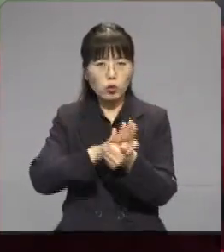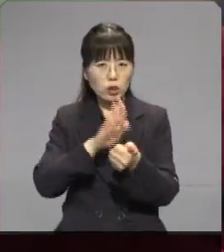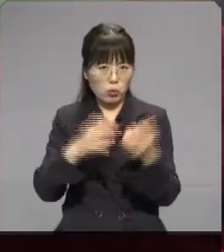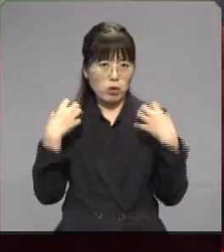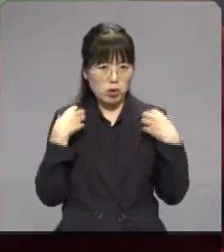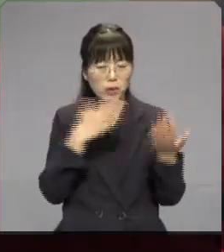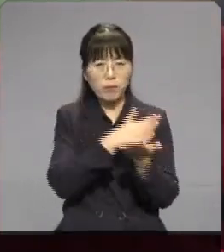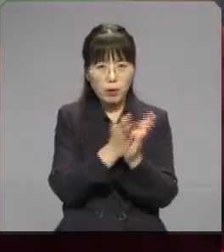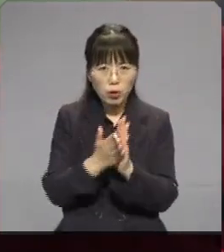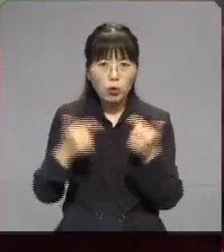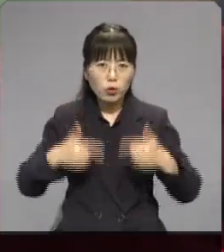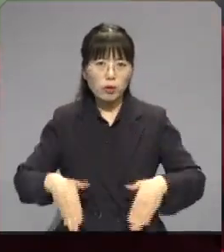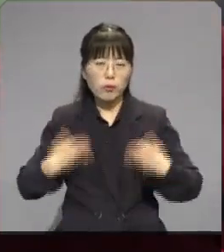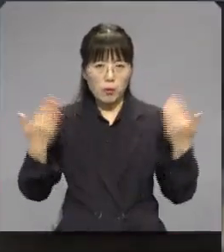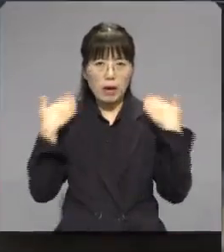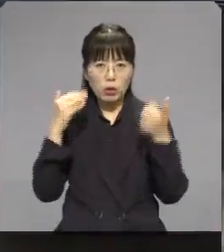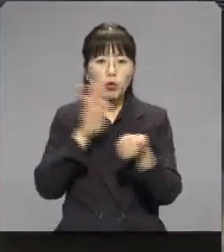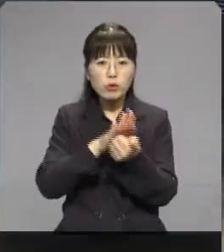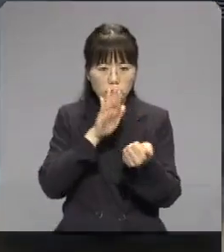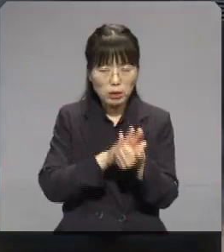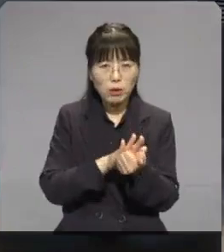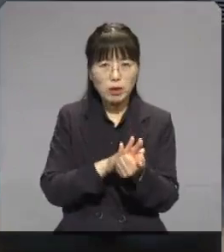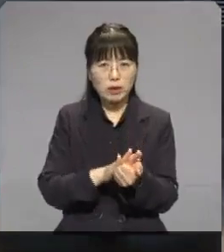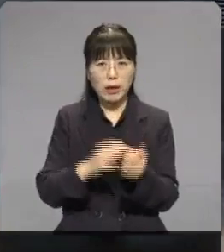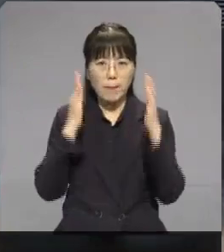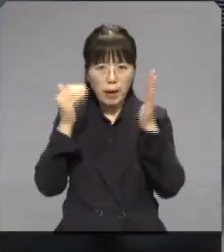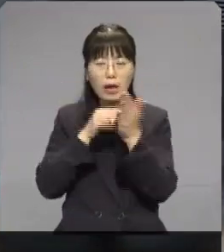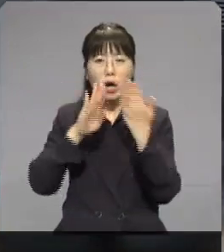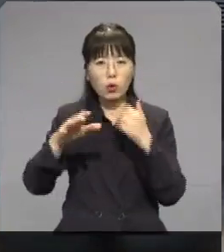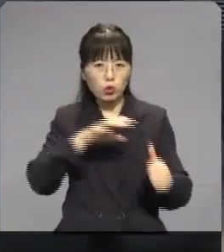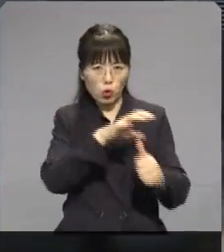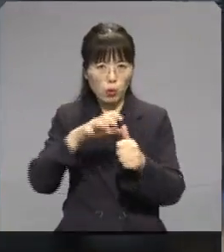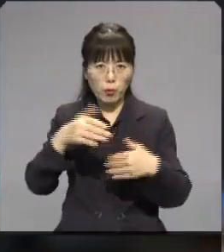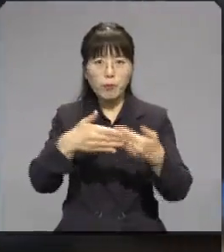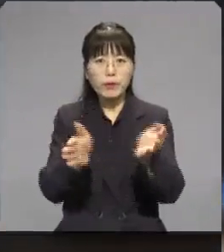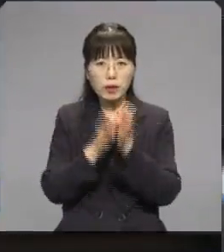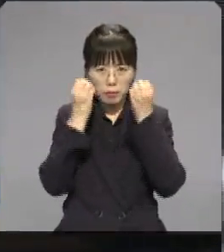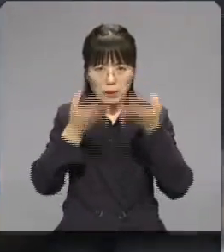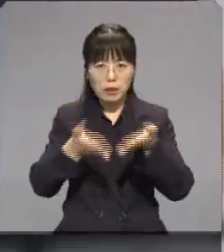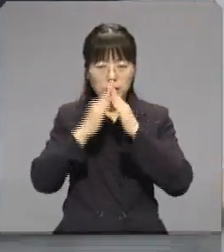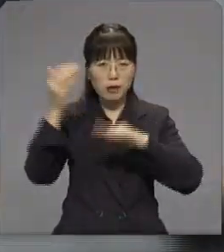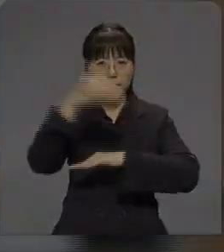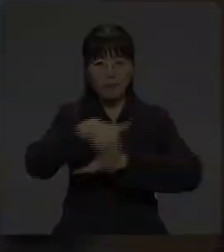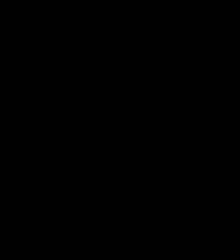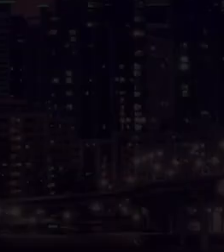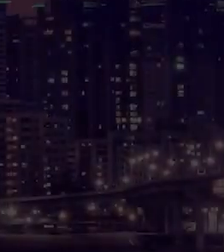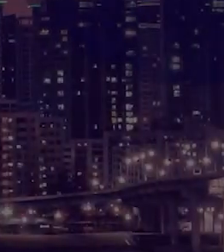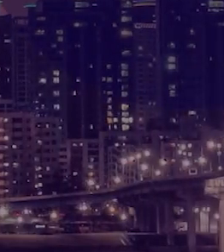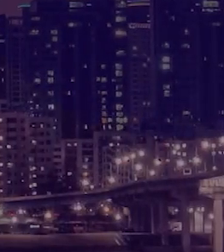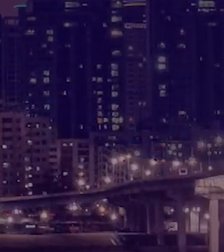교육지원청별로 늘봄 학교 업무를 지원하는 방과 후 돌봄팀을 신설하기로 했습니다.